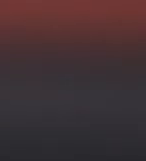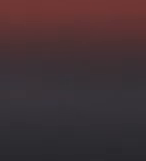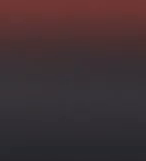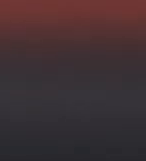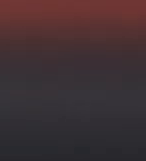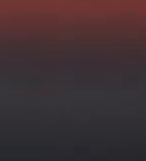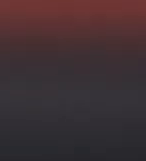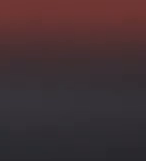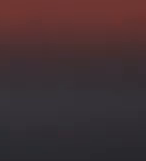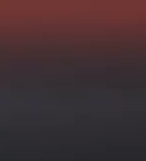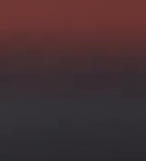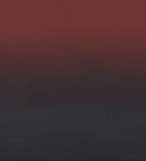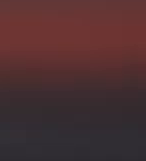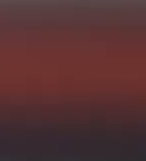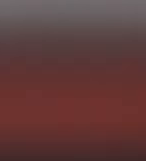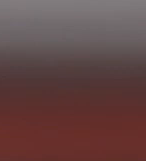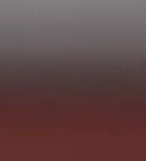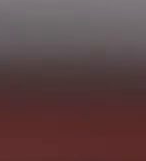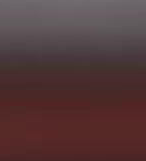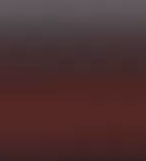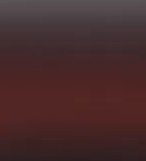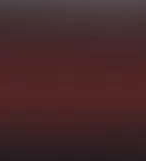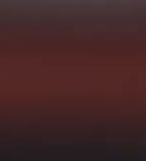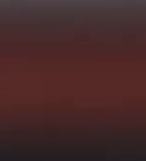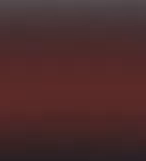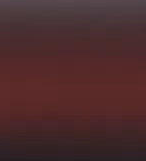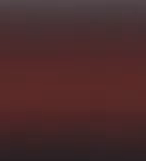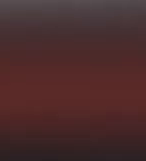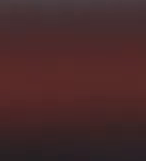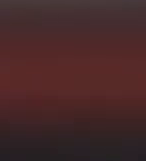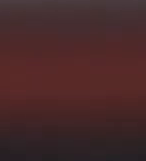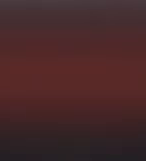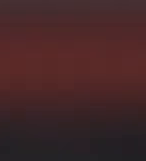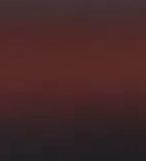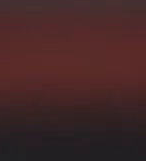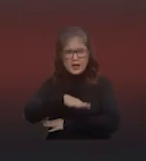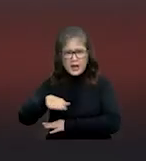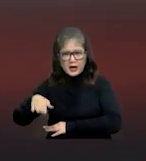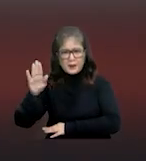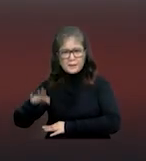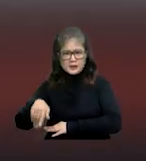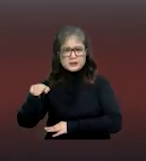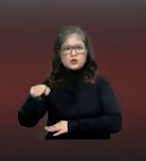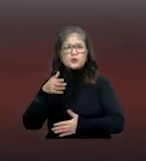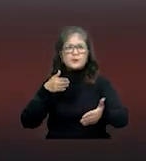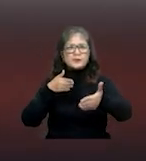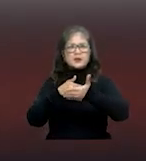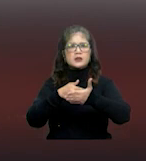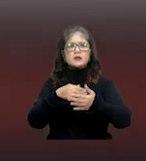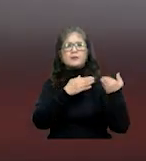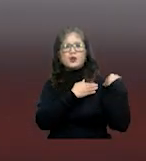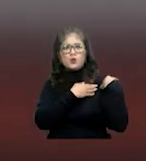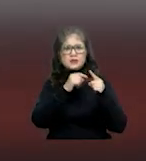helm, sempat menyalip truk di depannya. Pelaku pelajar asal Lebak Gede diberhentikan petugas PJR di pintu keluar tol. Pelaku